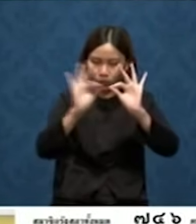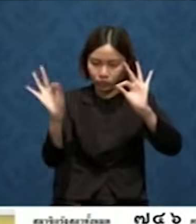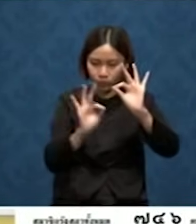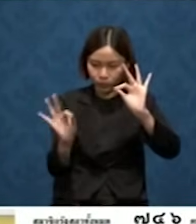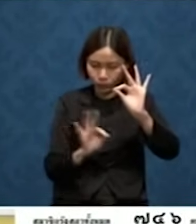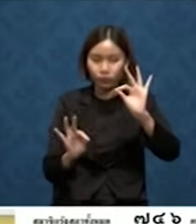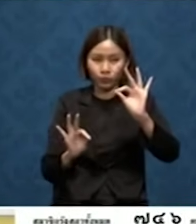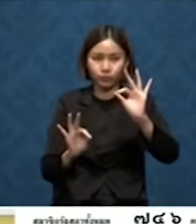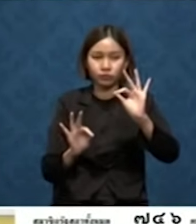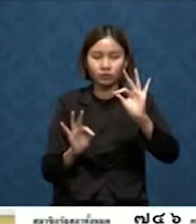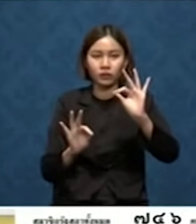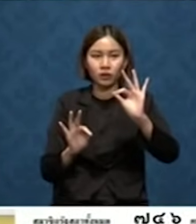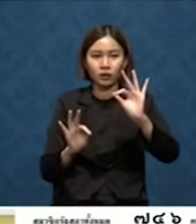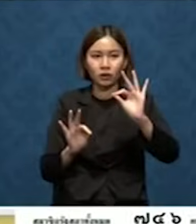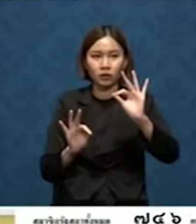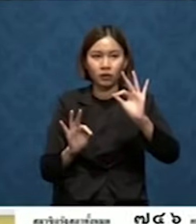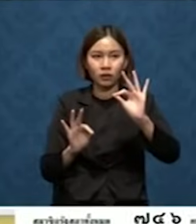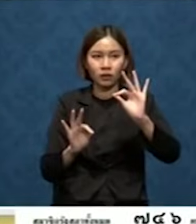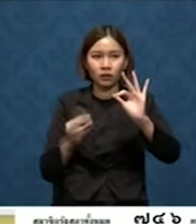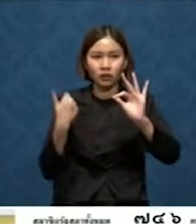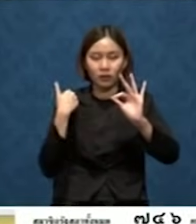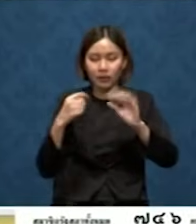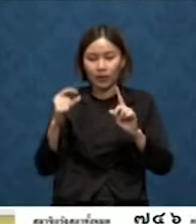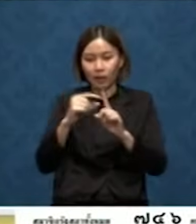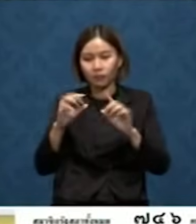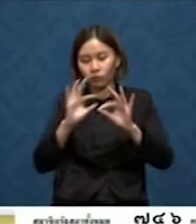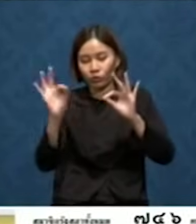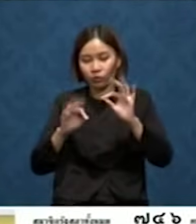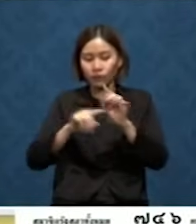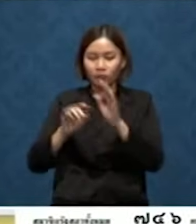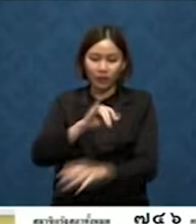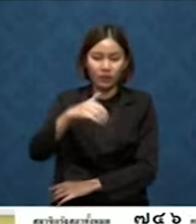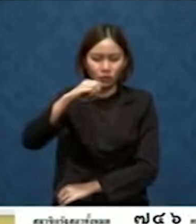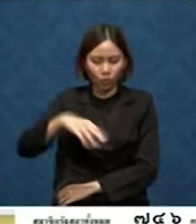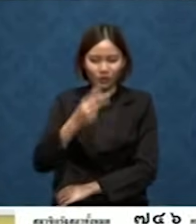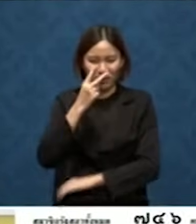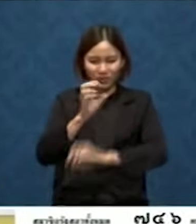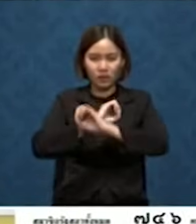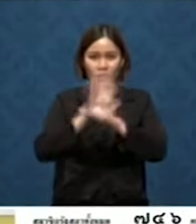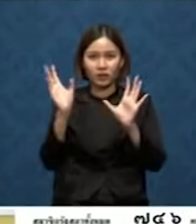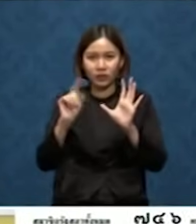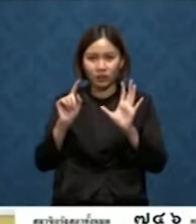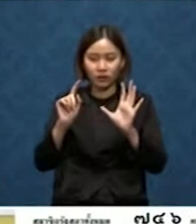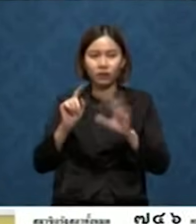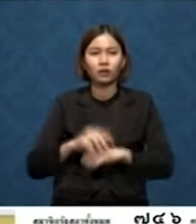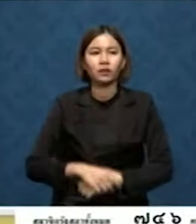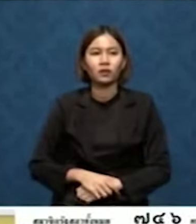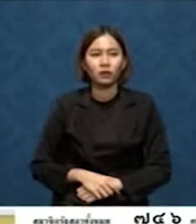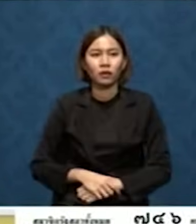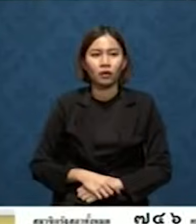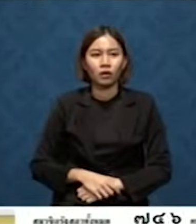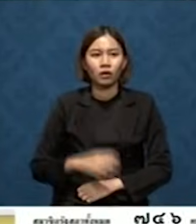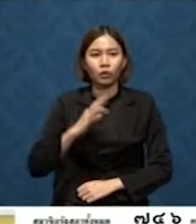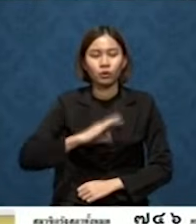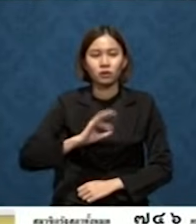และทุกคำพูดที่ตกหล่นขาดหายไปผมเห็นชัดครับถึงอาการที่ผมเรียกว่าเป็นอาการของ